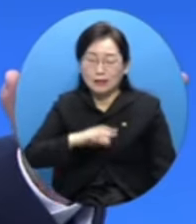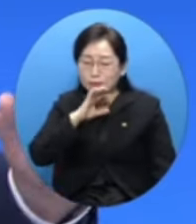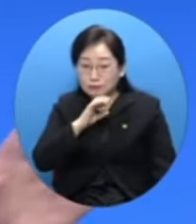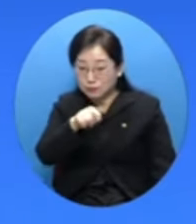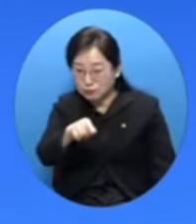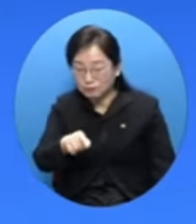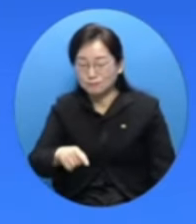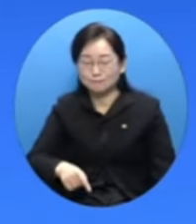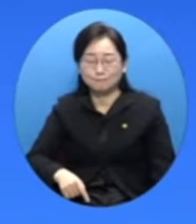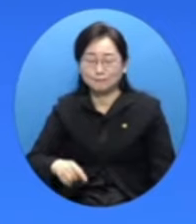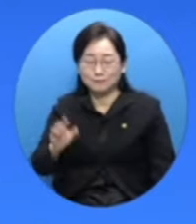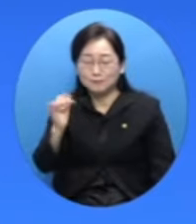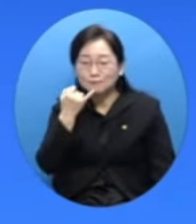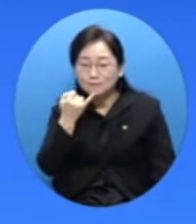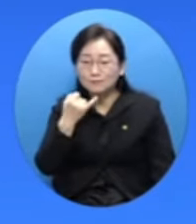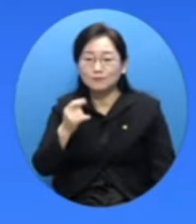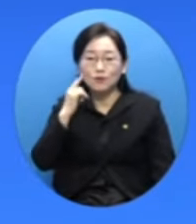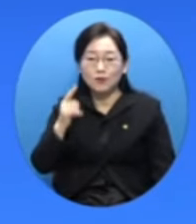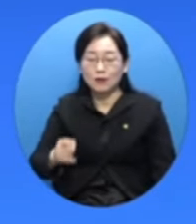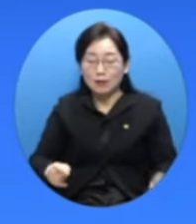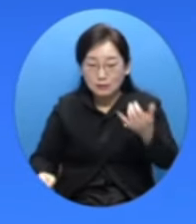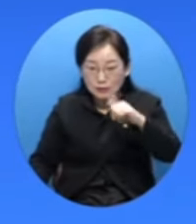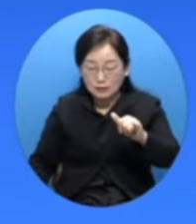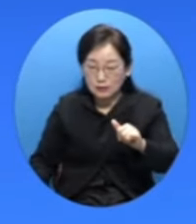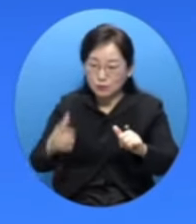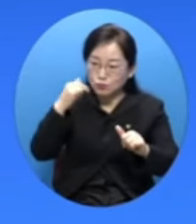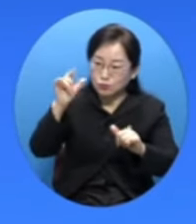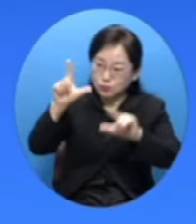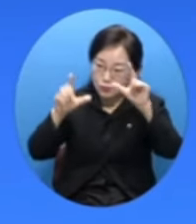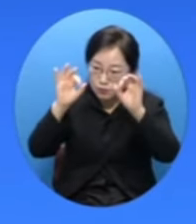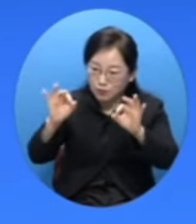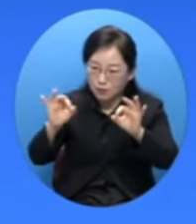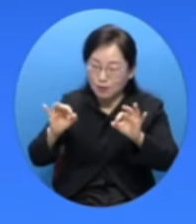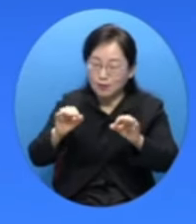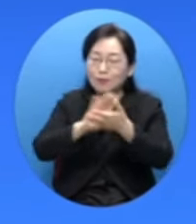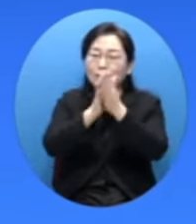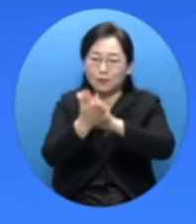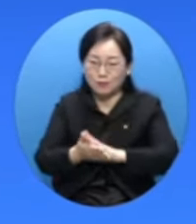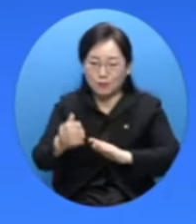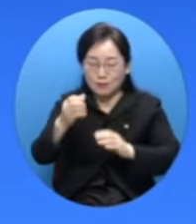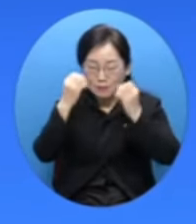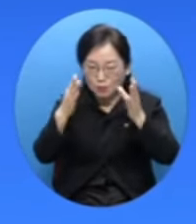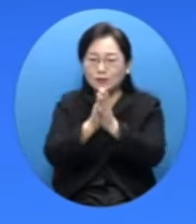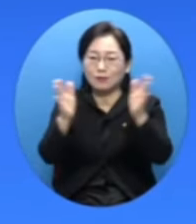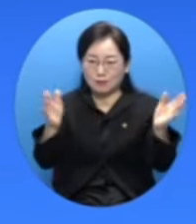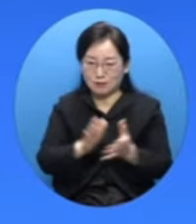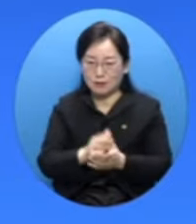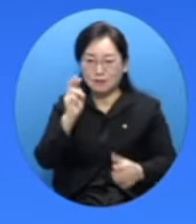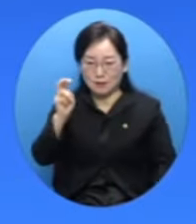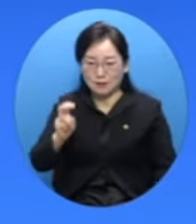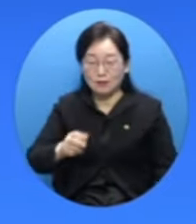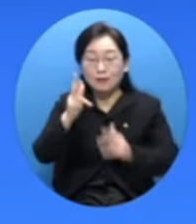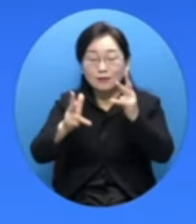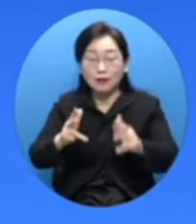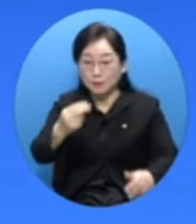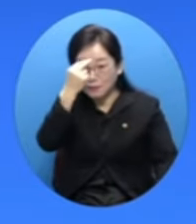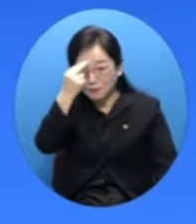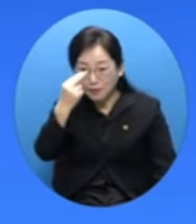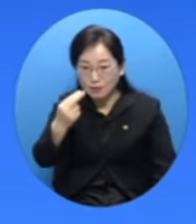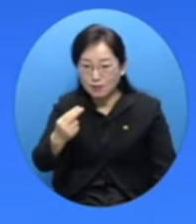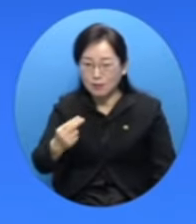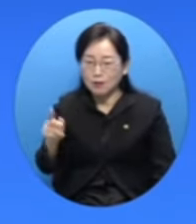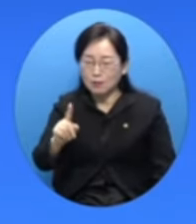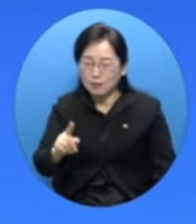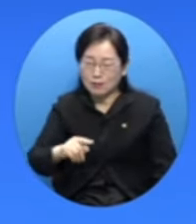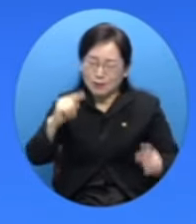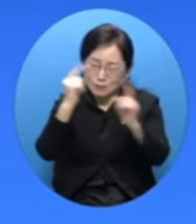것입니다. 그러면 그 자식이 변화가 되고 새로운 인생으로 사람을 살아가게 될 것입니다. 사업이 어렵습니까? 사업을 통해서 들려오는 많은